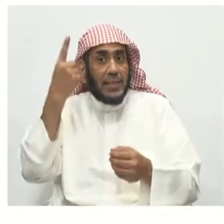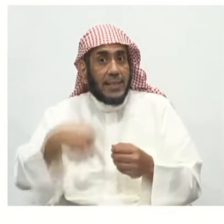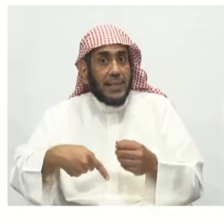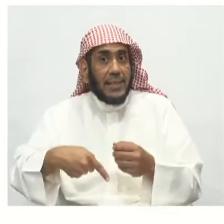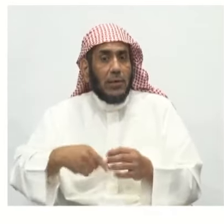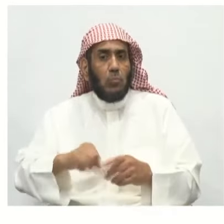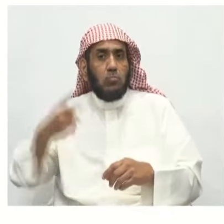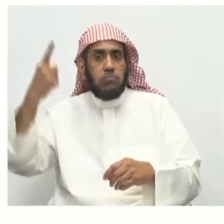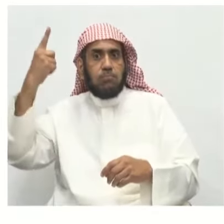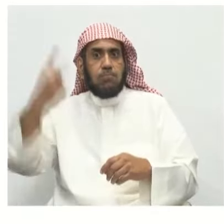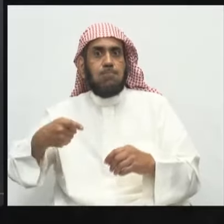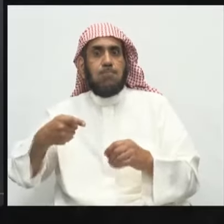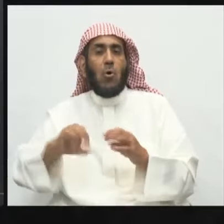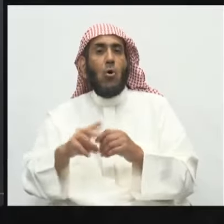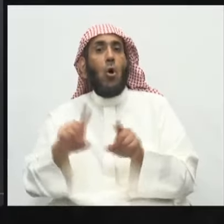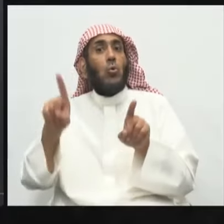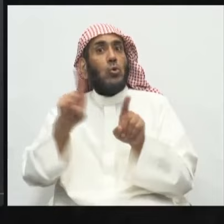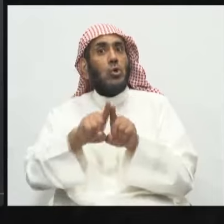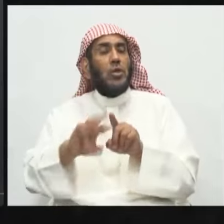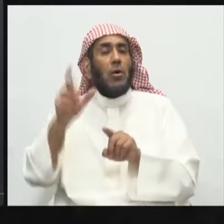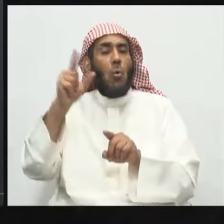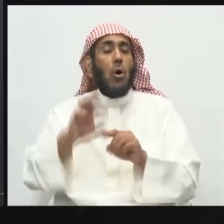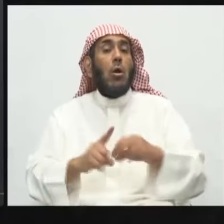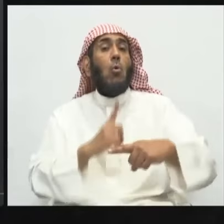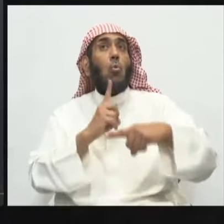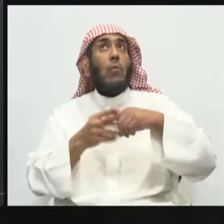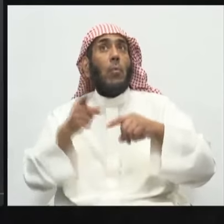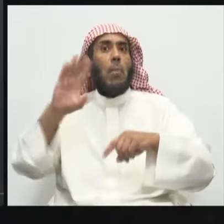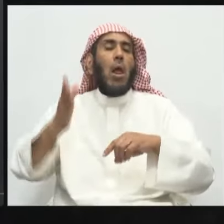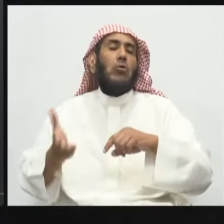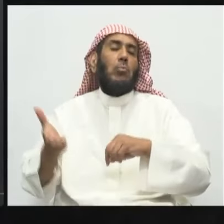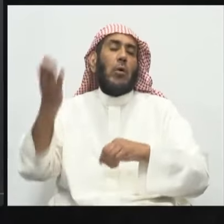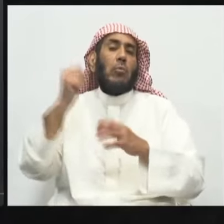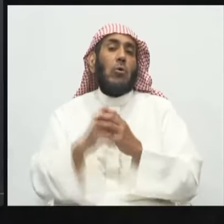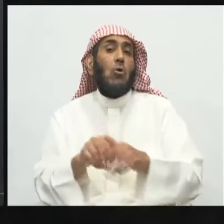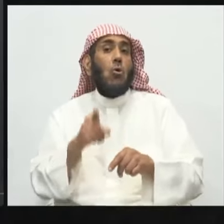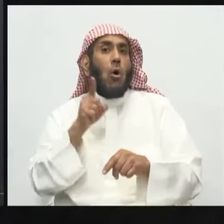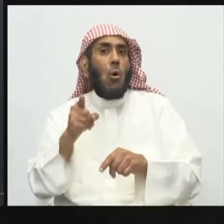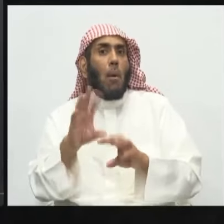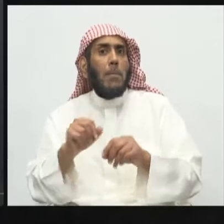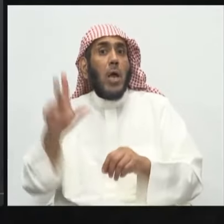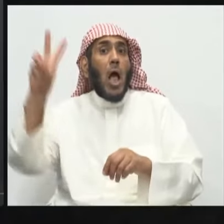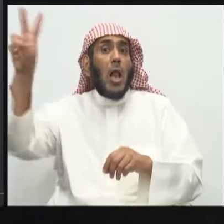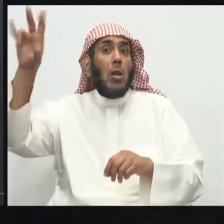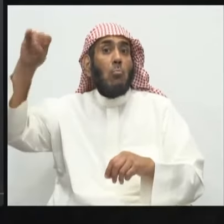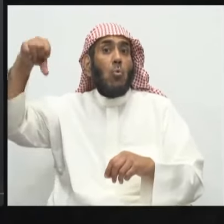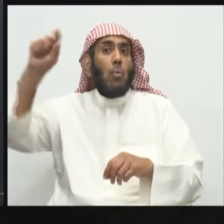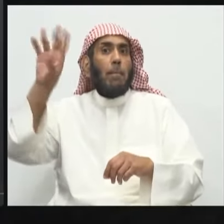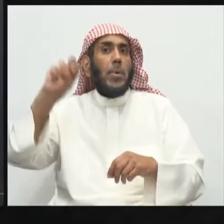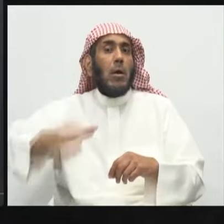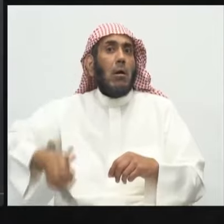ماذا احسنتم انه شرك وانه كفر بالله سبحانه وتعالى وهو من الموبقات